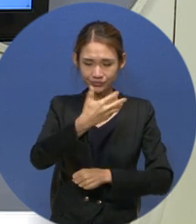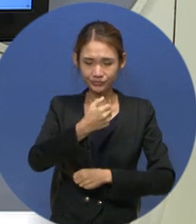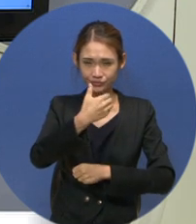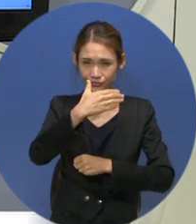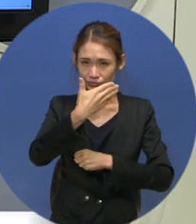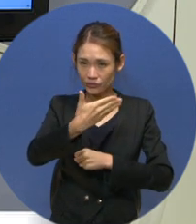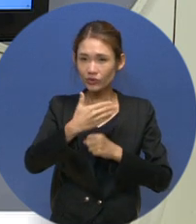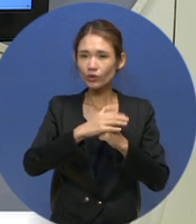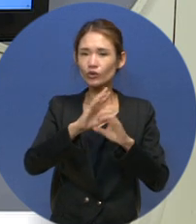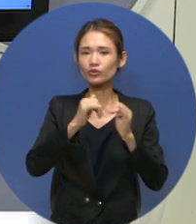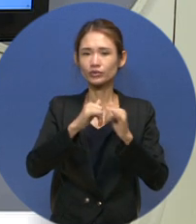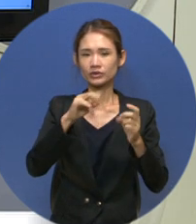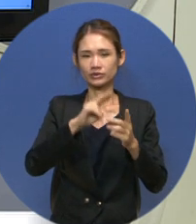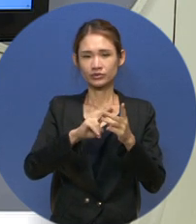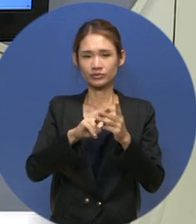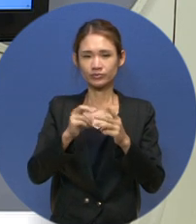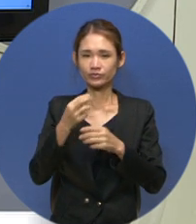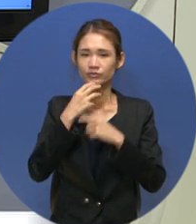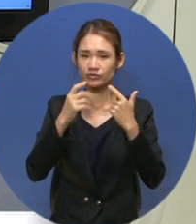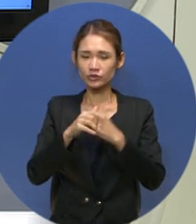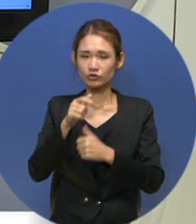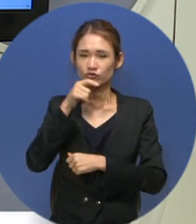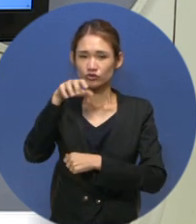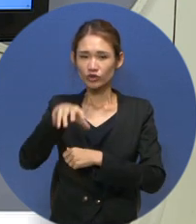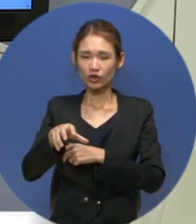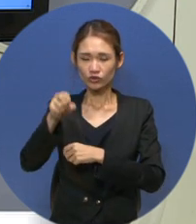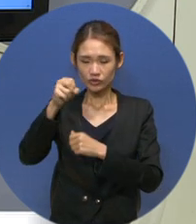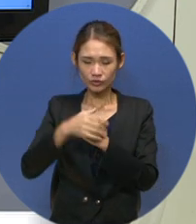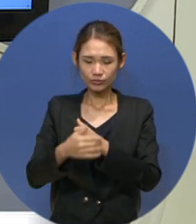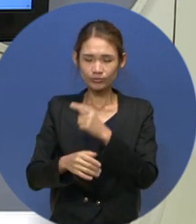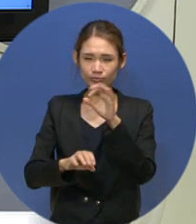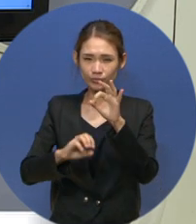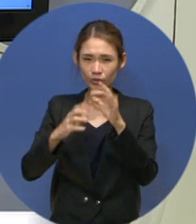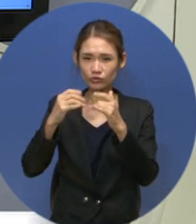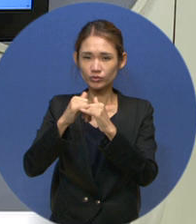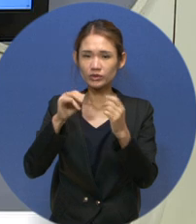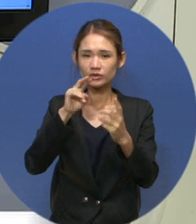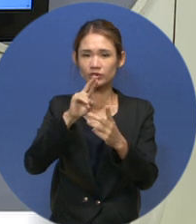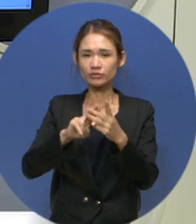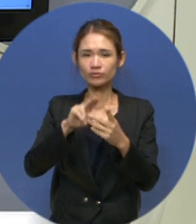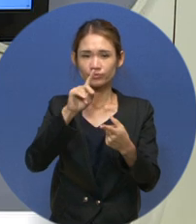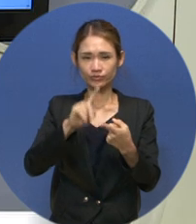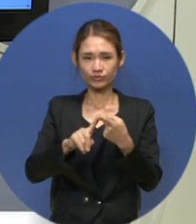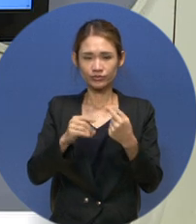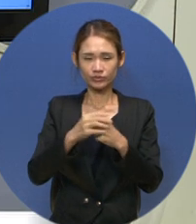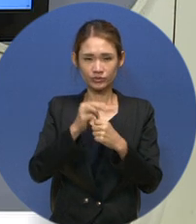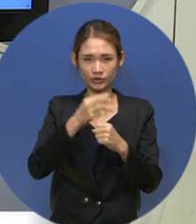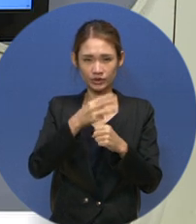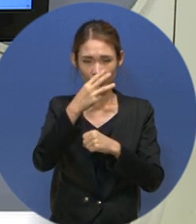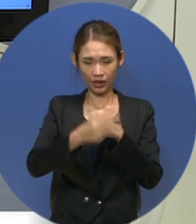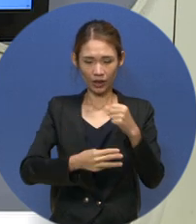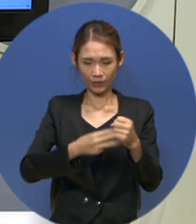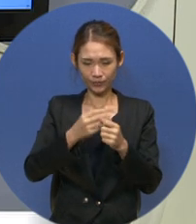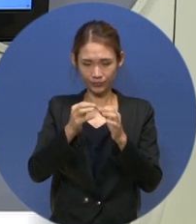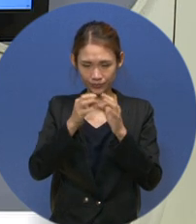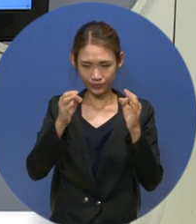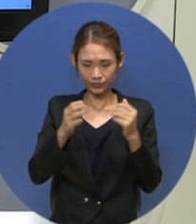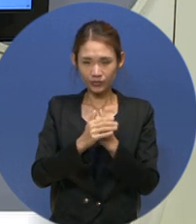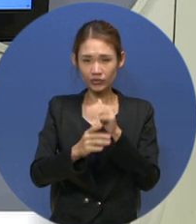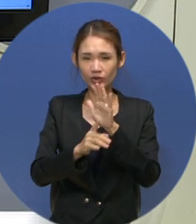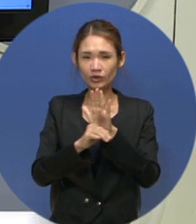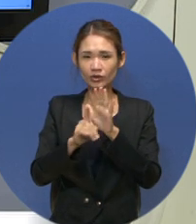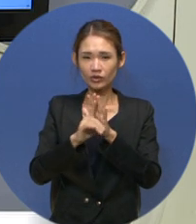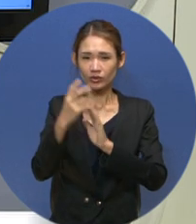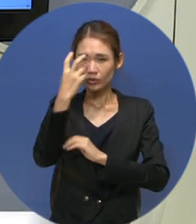주민센터와 경기도 수원시 소재 10개 주민센터로 대상으로 지난 3년간 실시한 공공건물